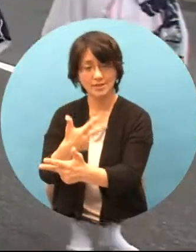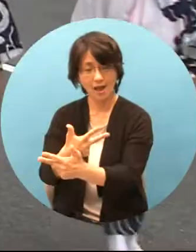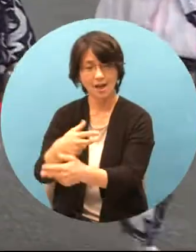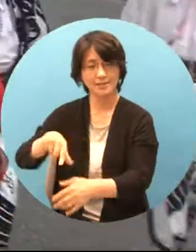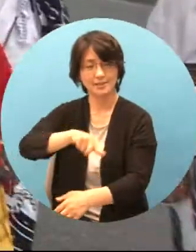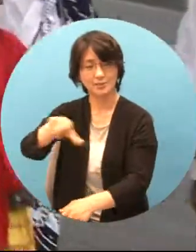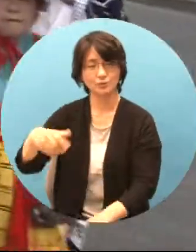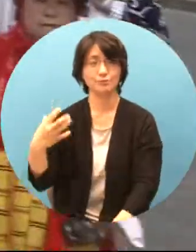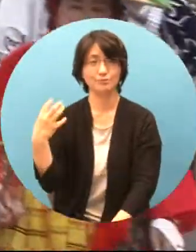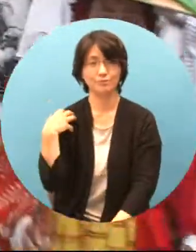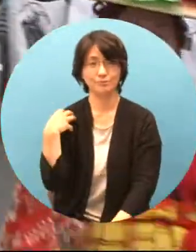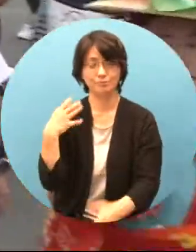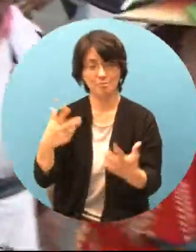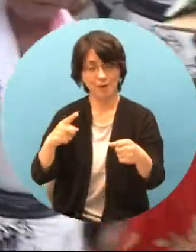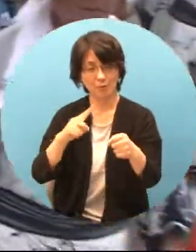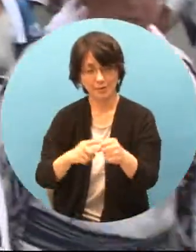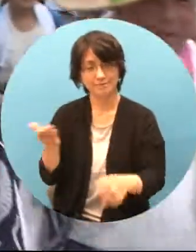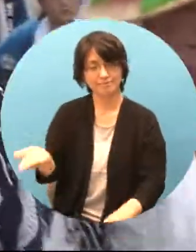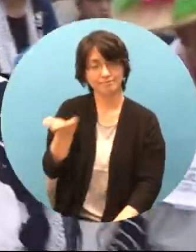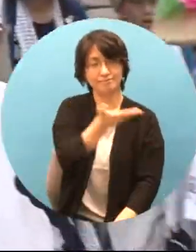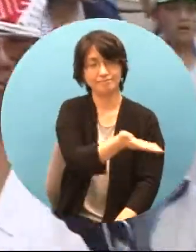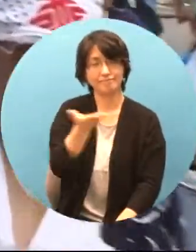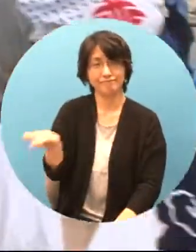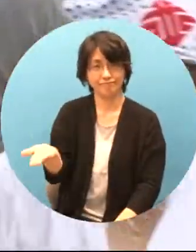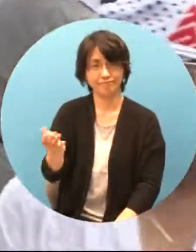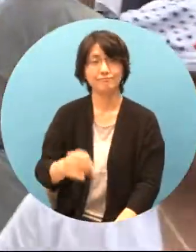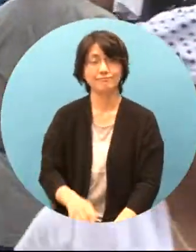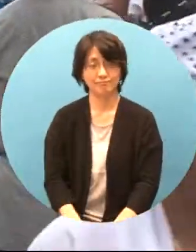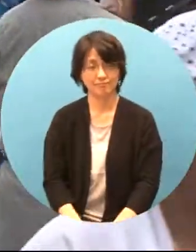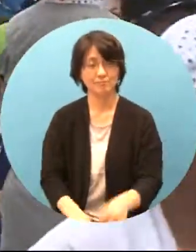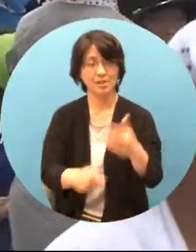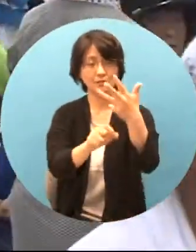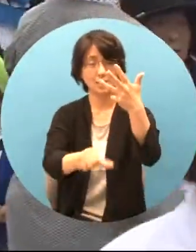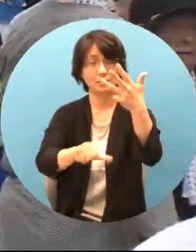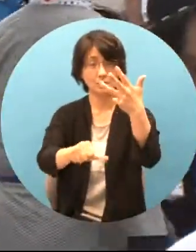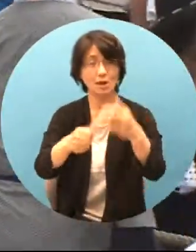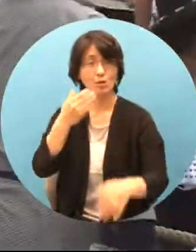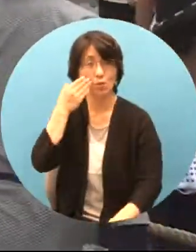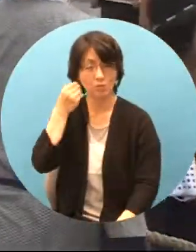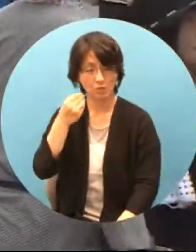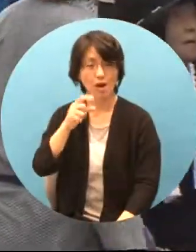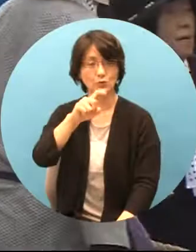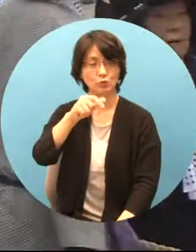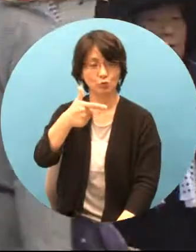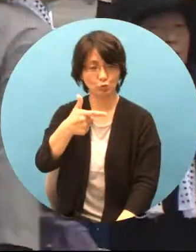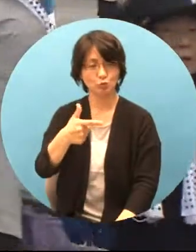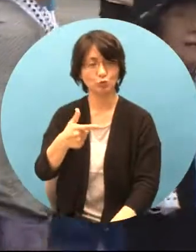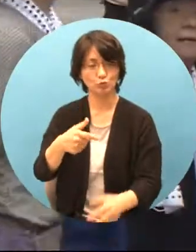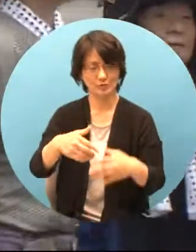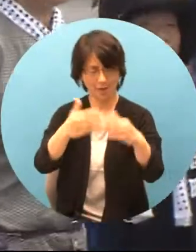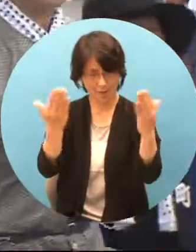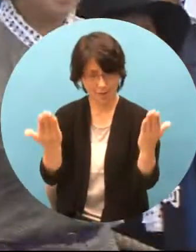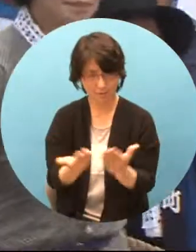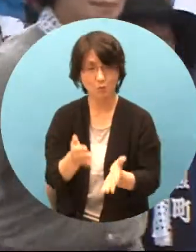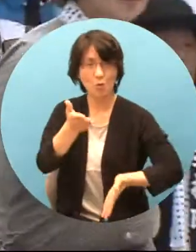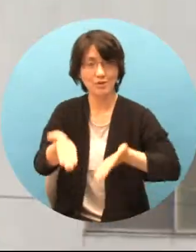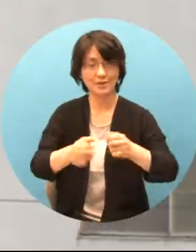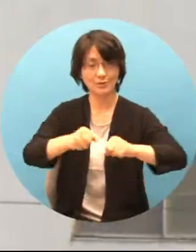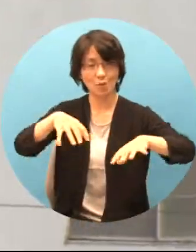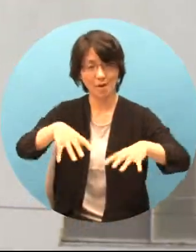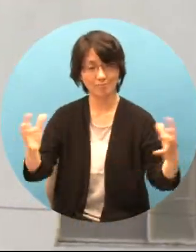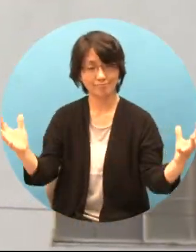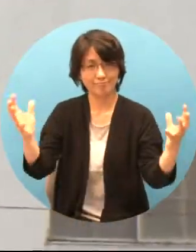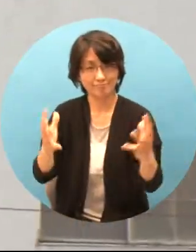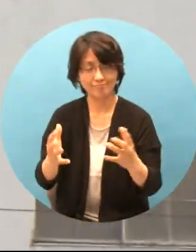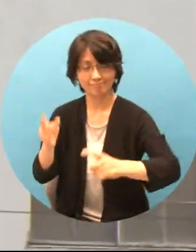出しが参加します。また8月5日の土曜日には16台の出しのすべてがもてなし場に集結しまして、